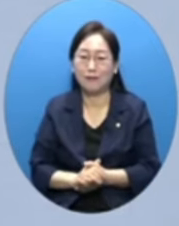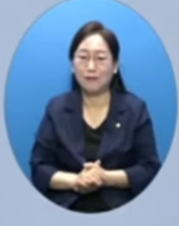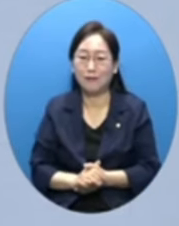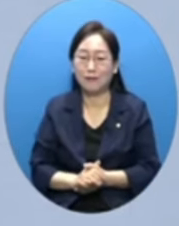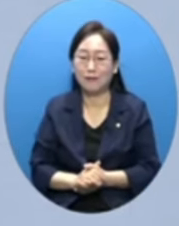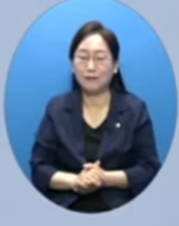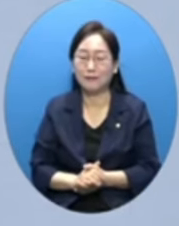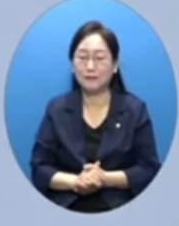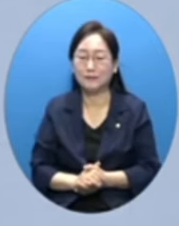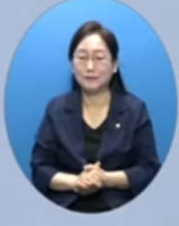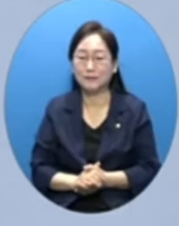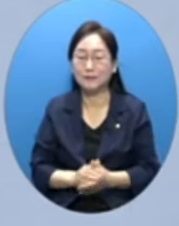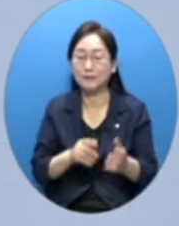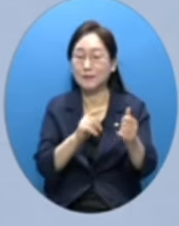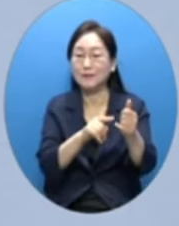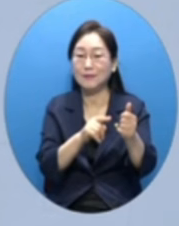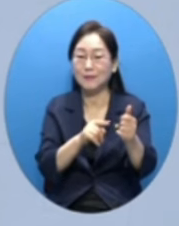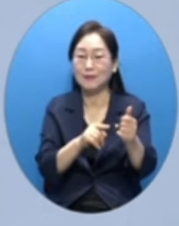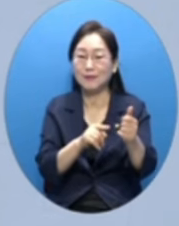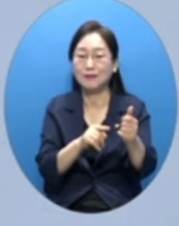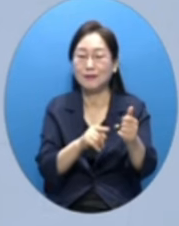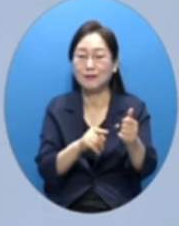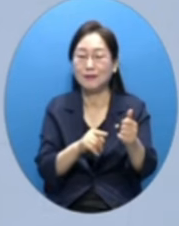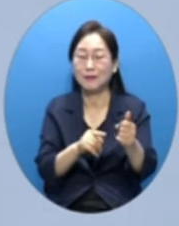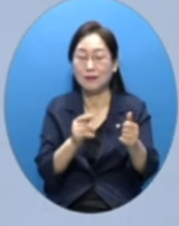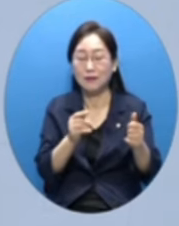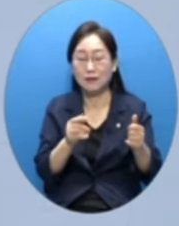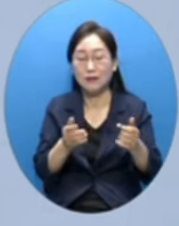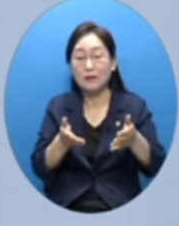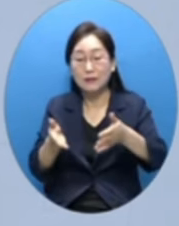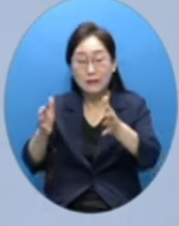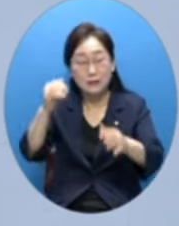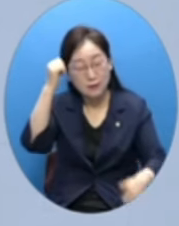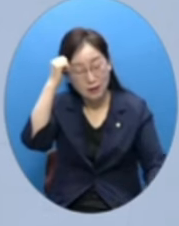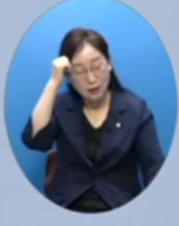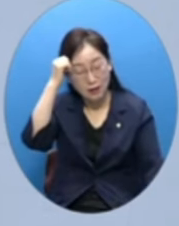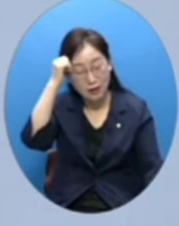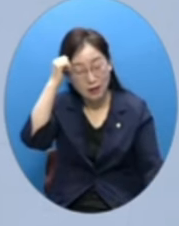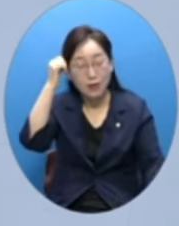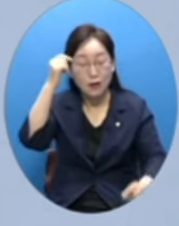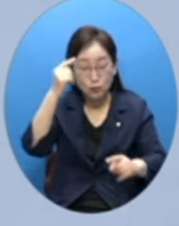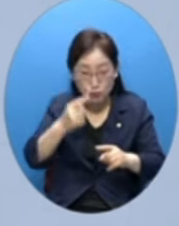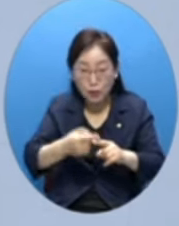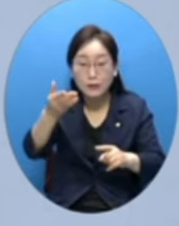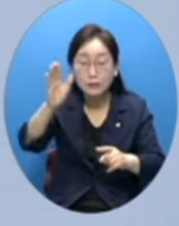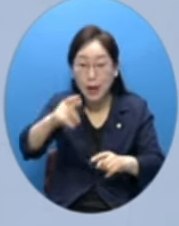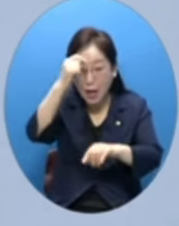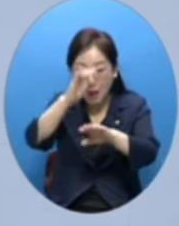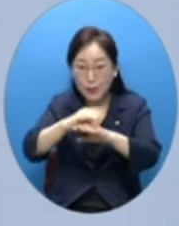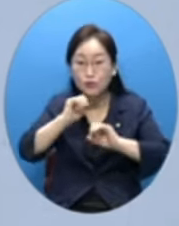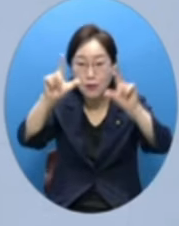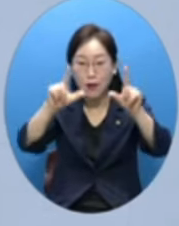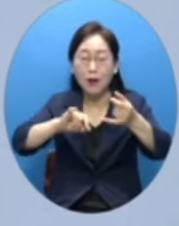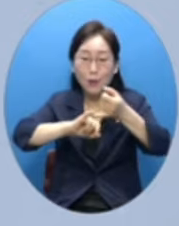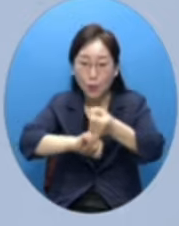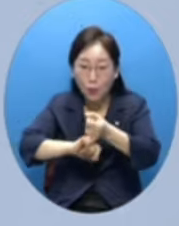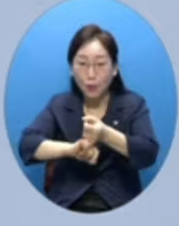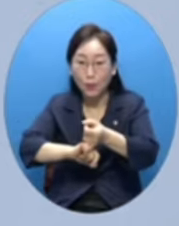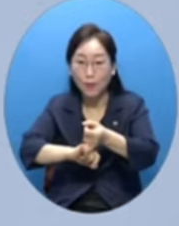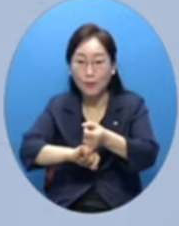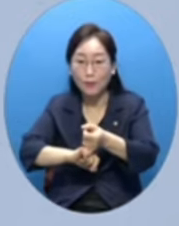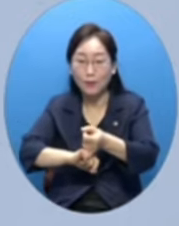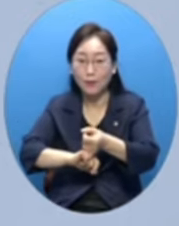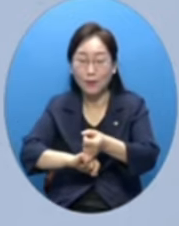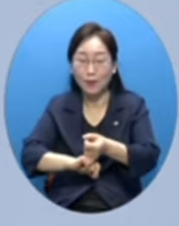시작했습니다 그는 노숙을 지내다가도 예배들 날이 되면